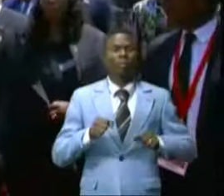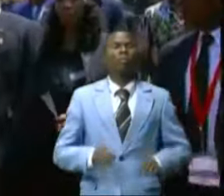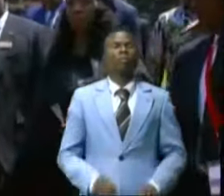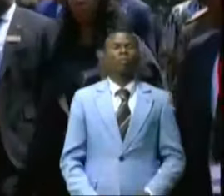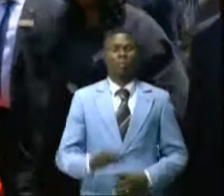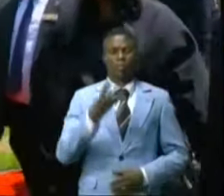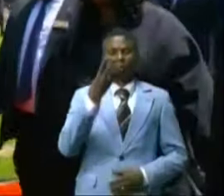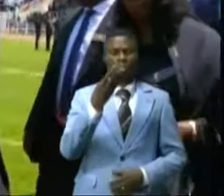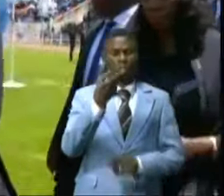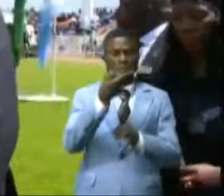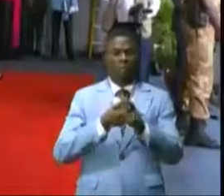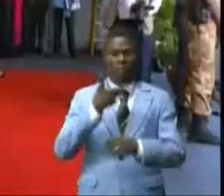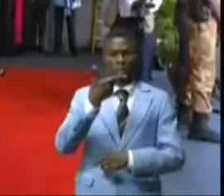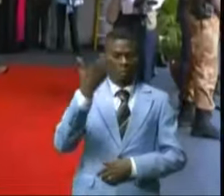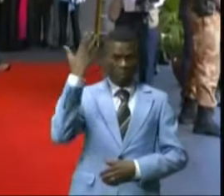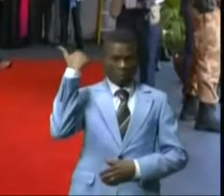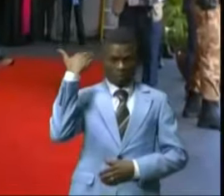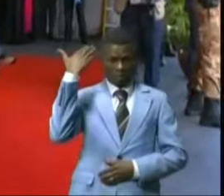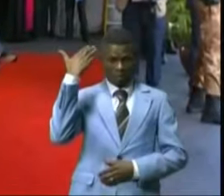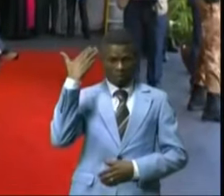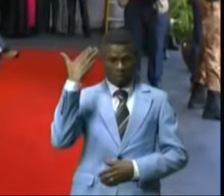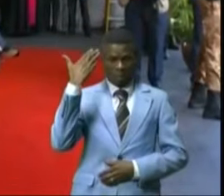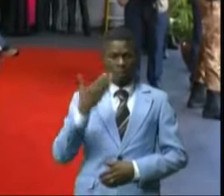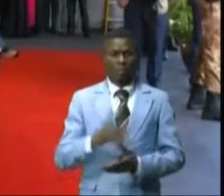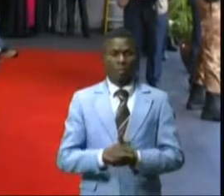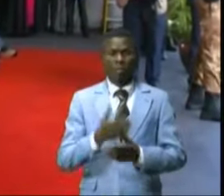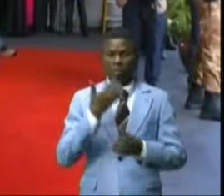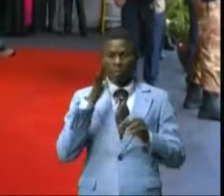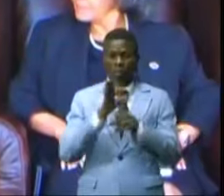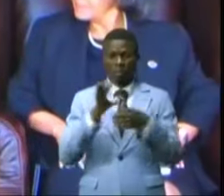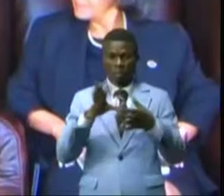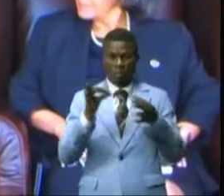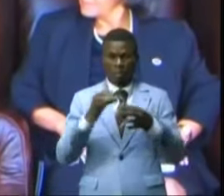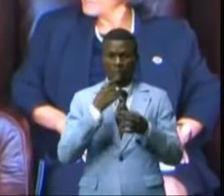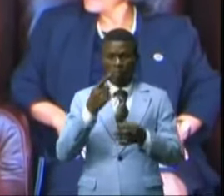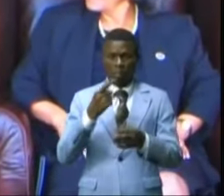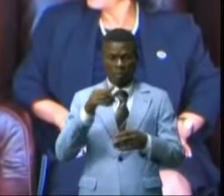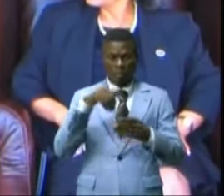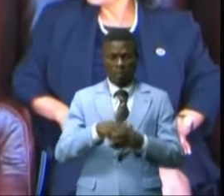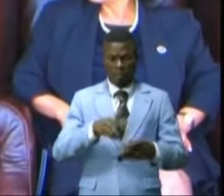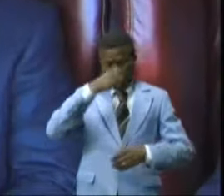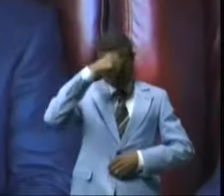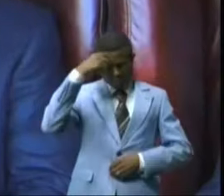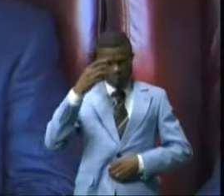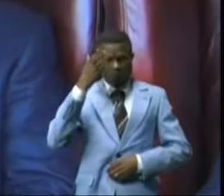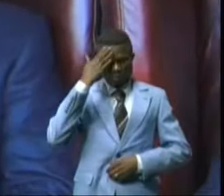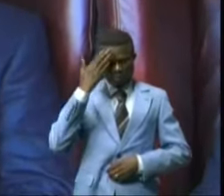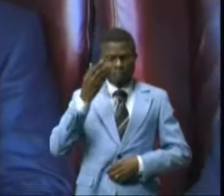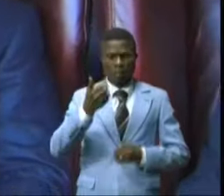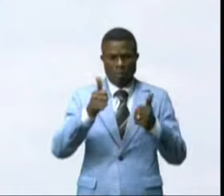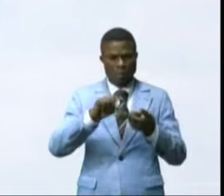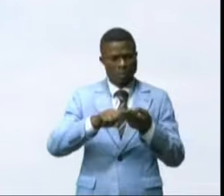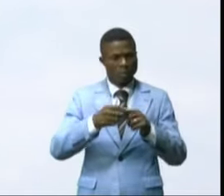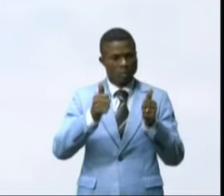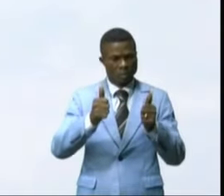4 février dernier. Car, dit un adage, c'est dans le malheur que l'on reconnaît ses vrais